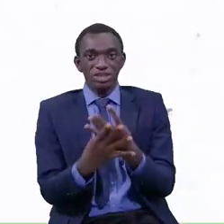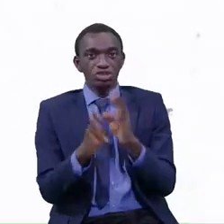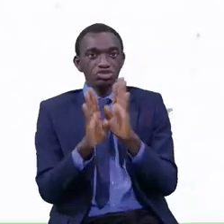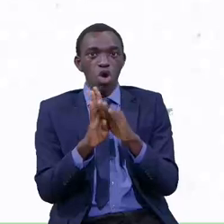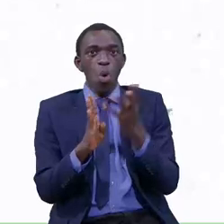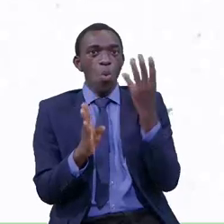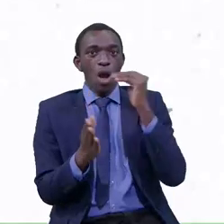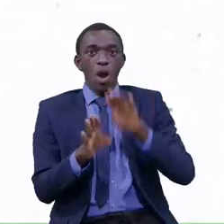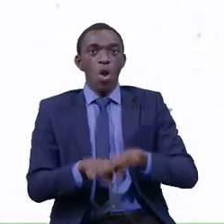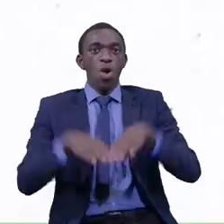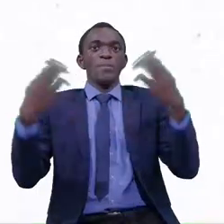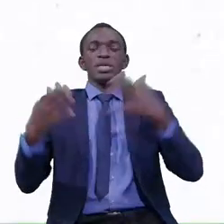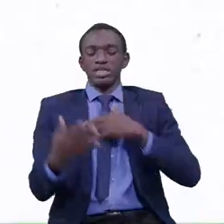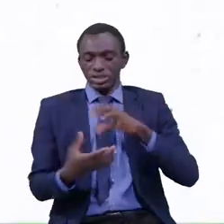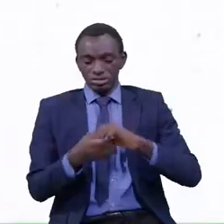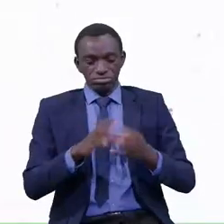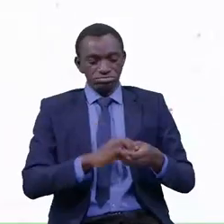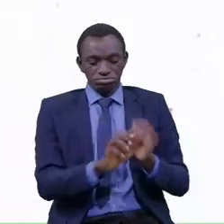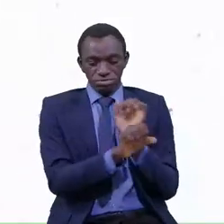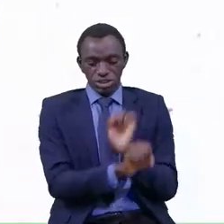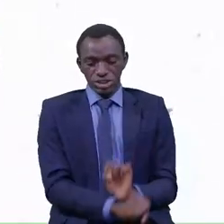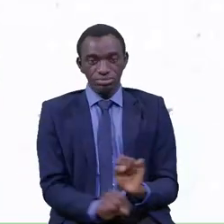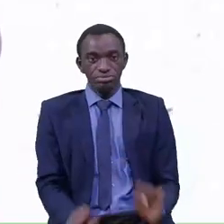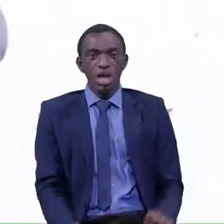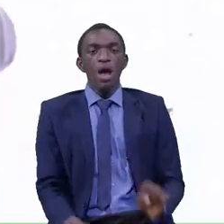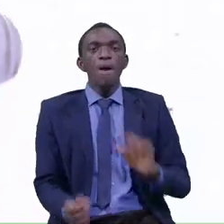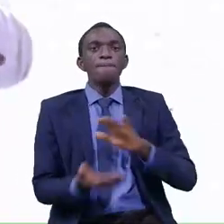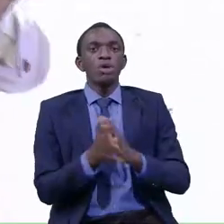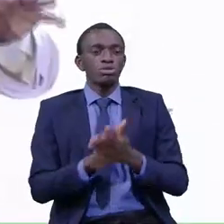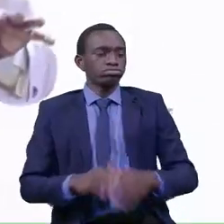ouvertes. Tout a été enlevé.